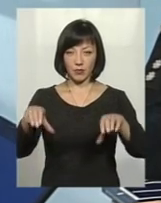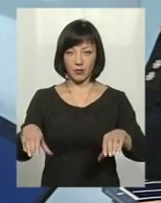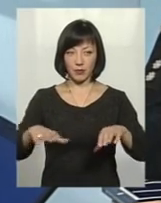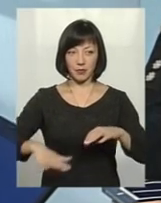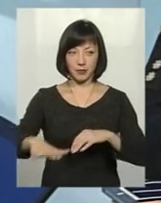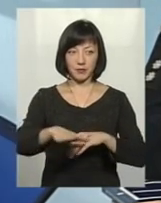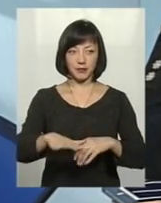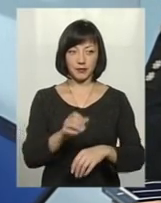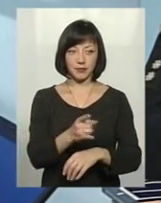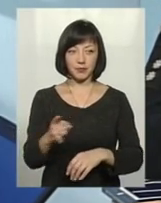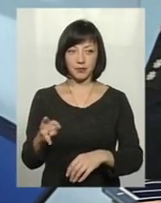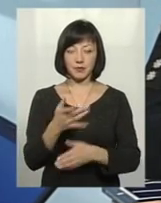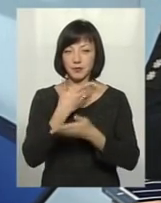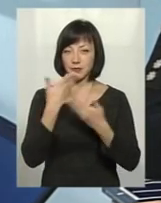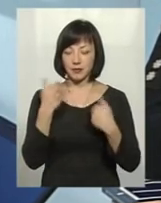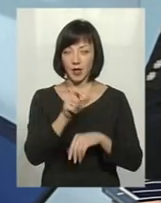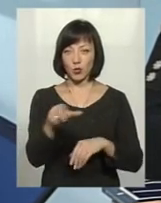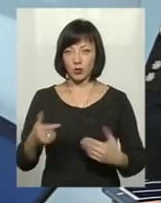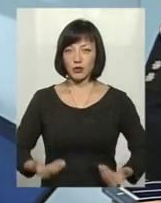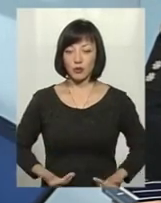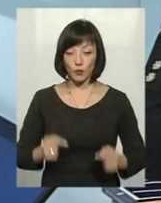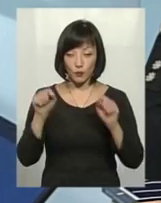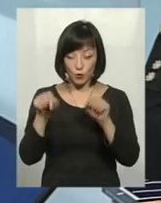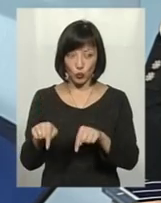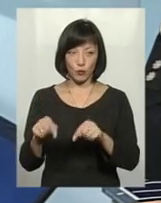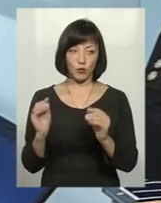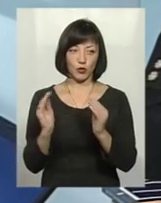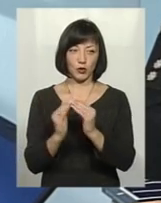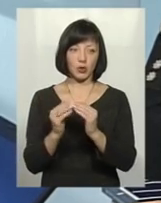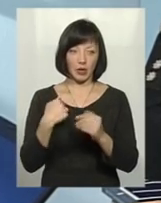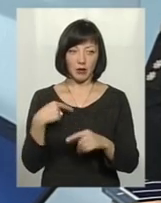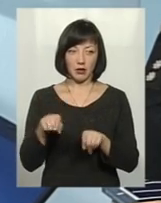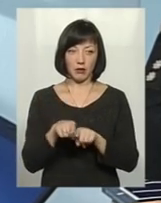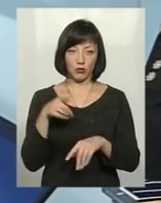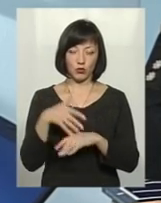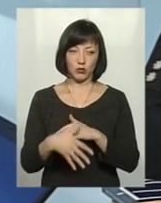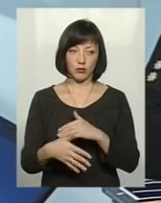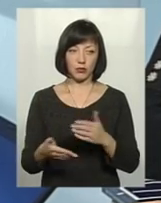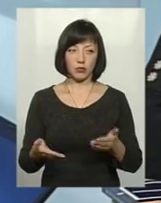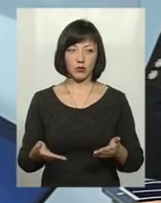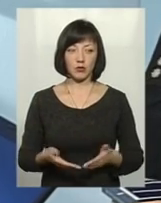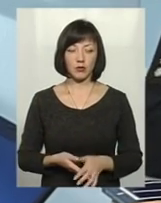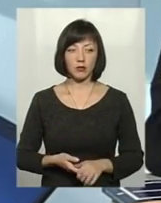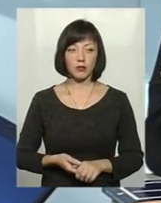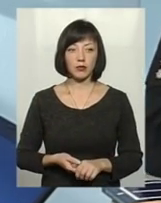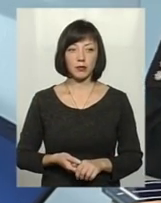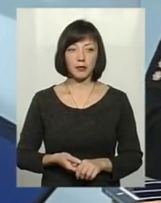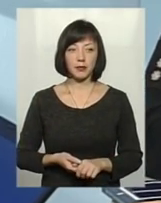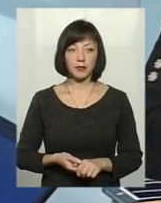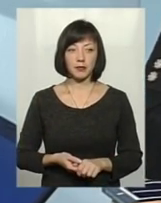припаркувати автомобіль людям, які живуть в цьому будинку. От, ну, я так зрозумів дане